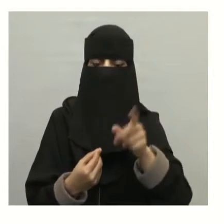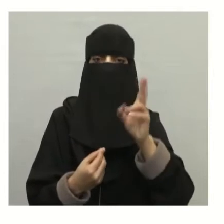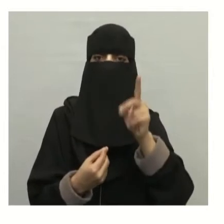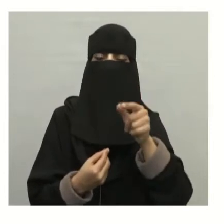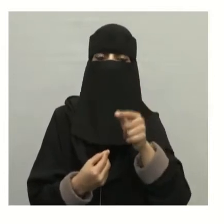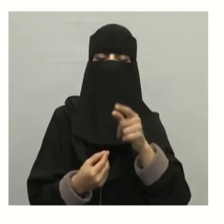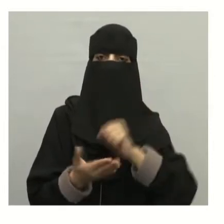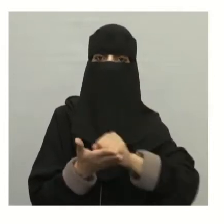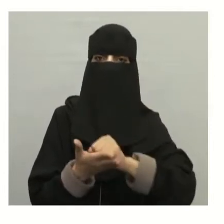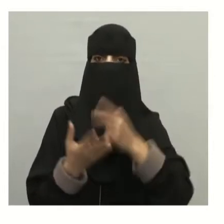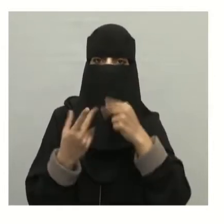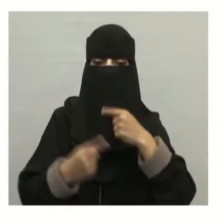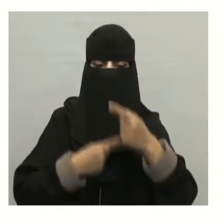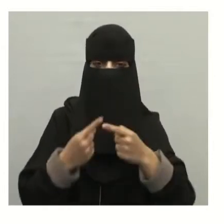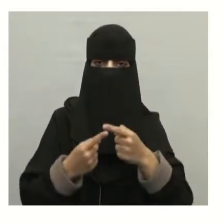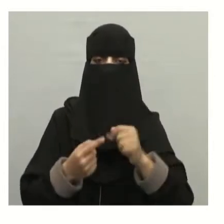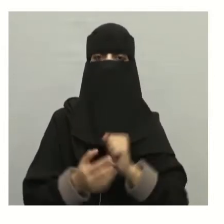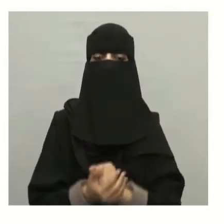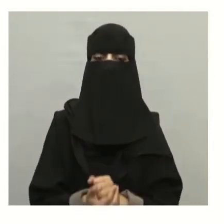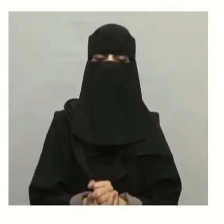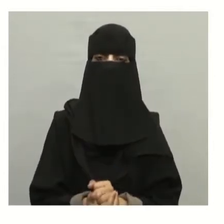الأرضيات لتعقيمها من الجراثيم.